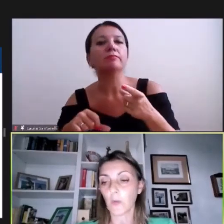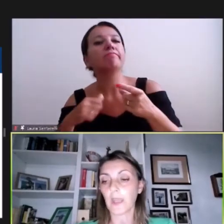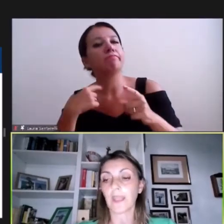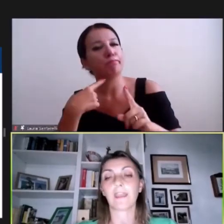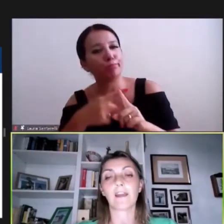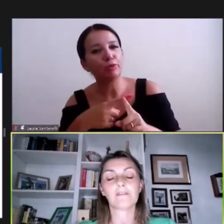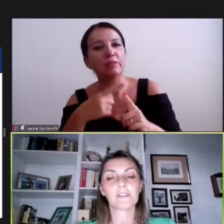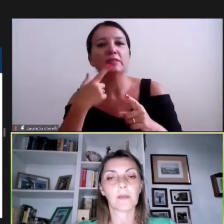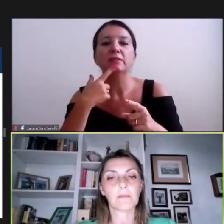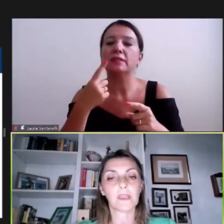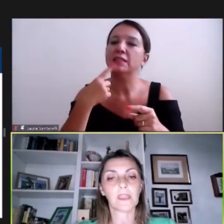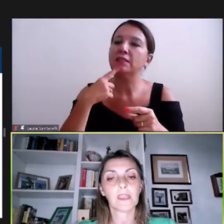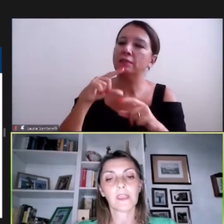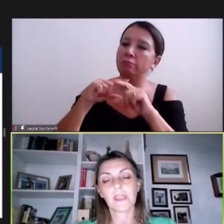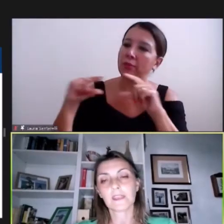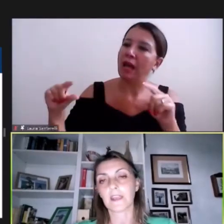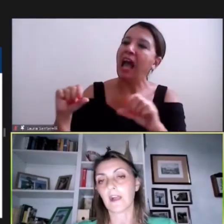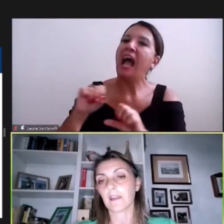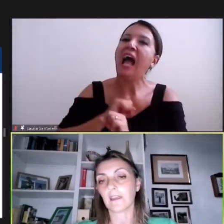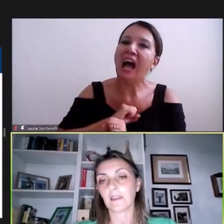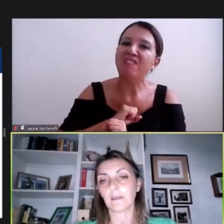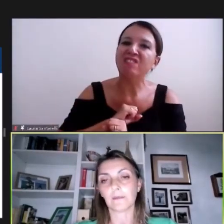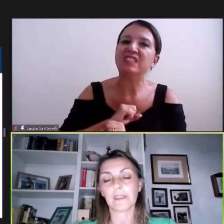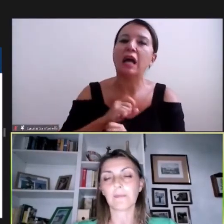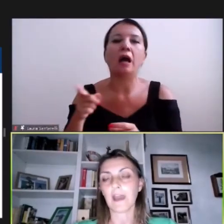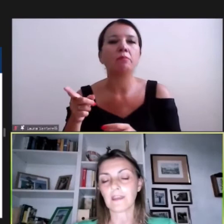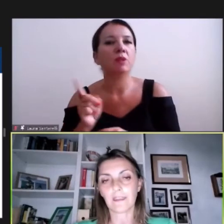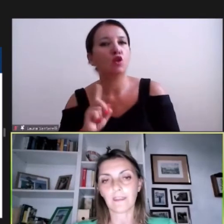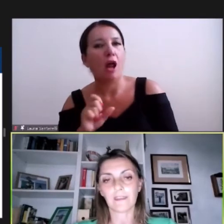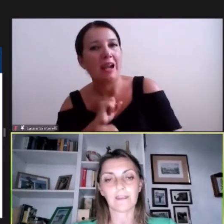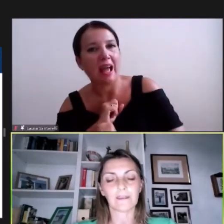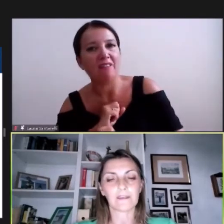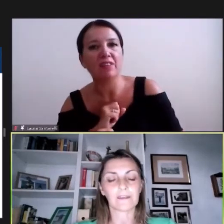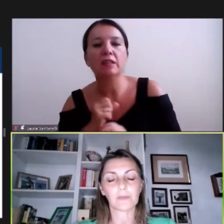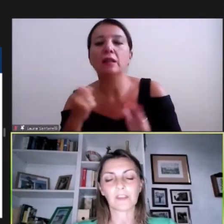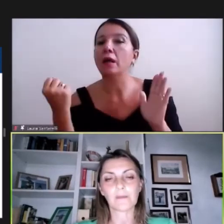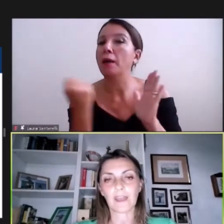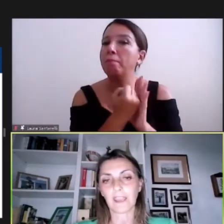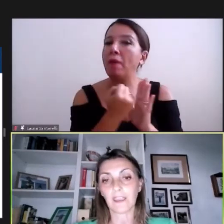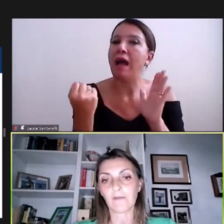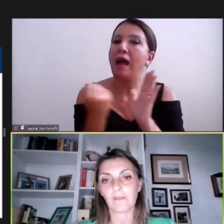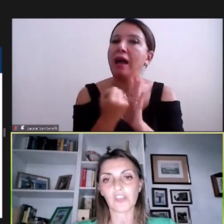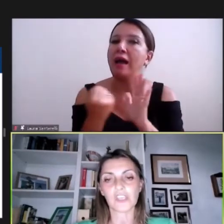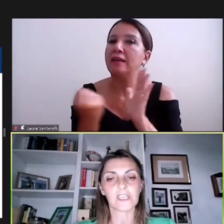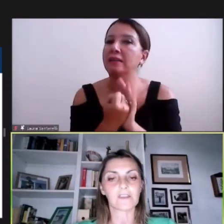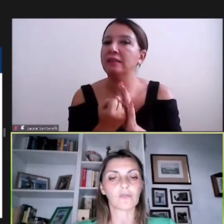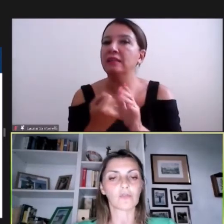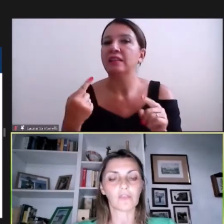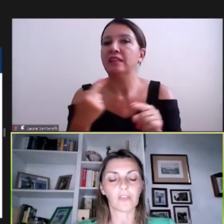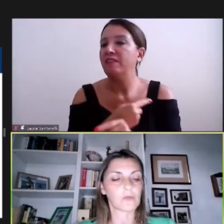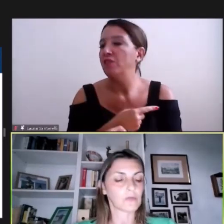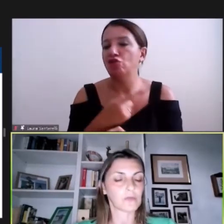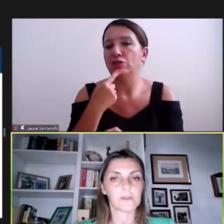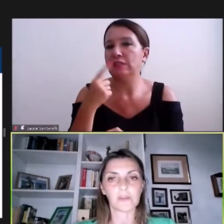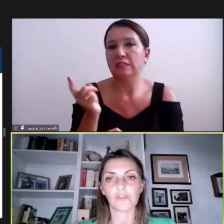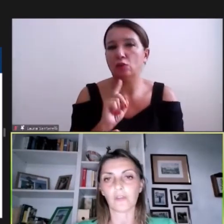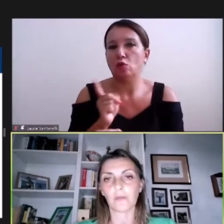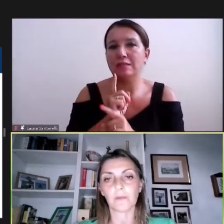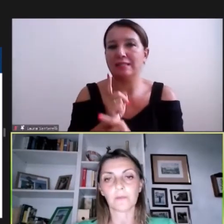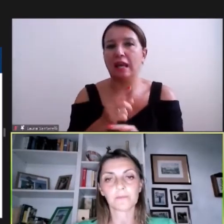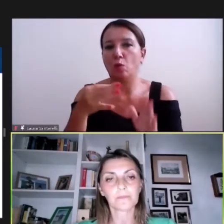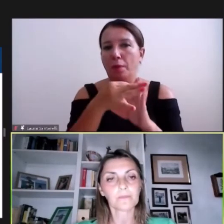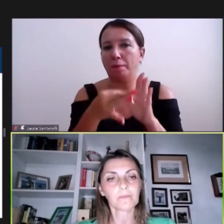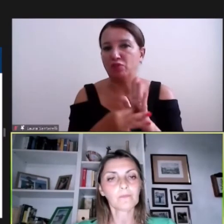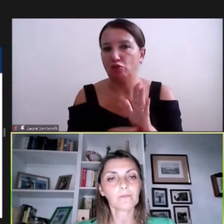ambientali, quelle affidabili, e tra dei marchi rispetto a dei marchi che invece non seguono questi